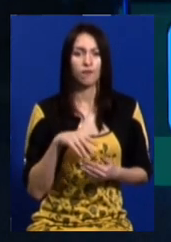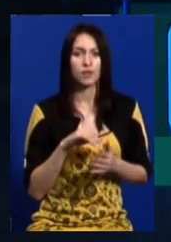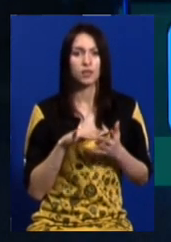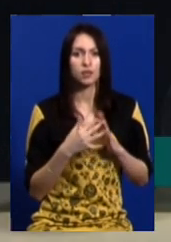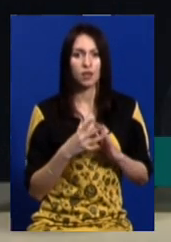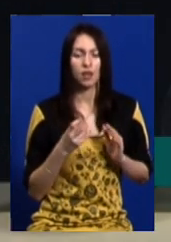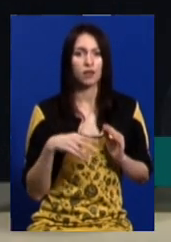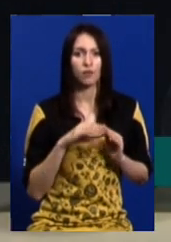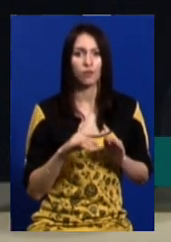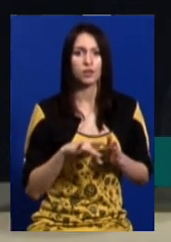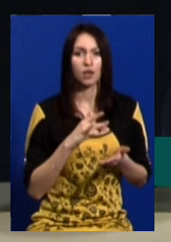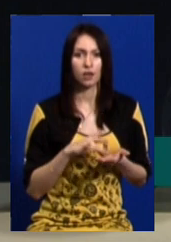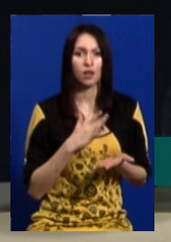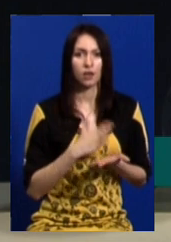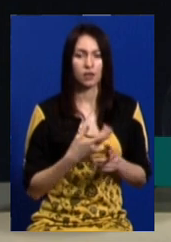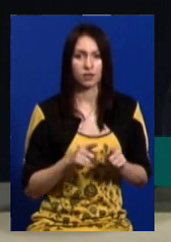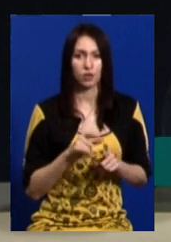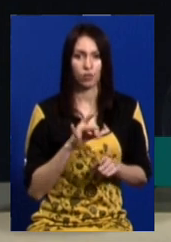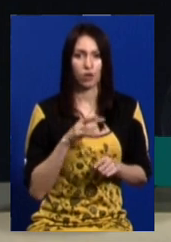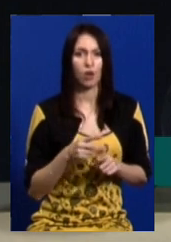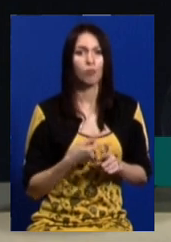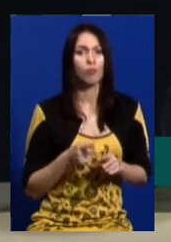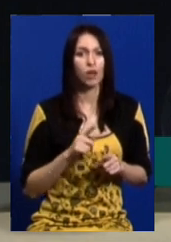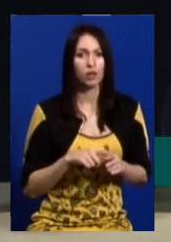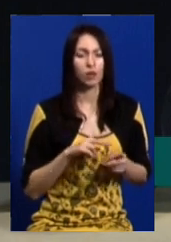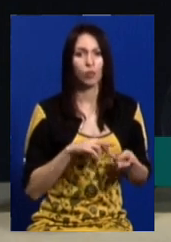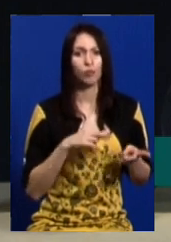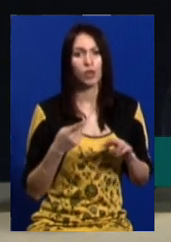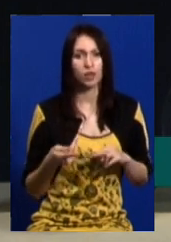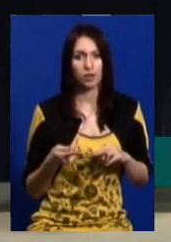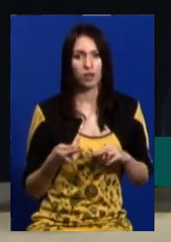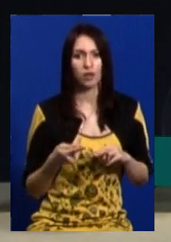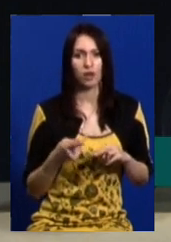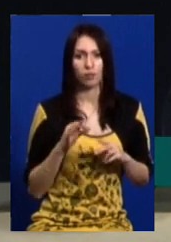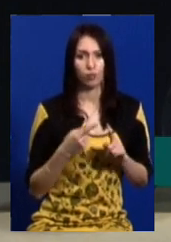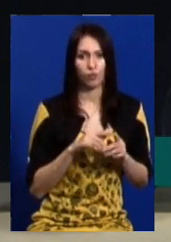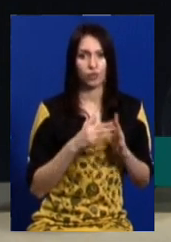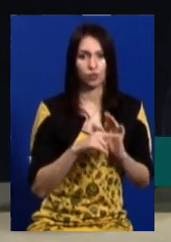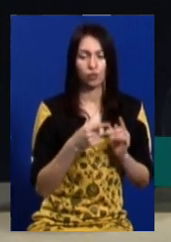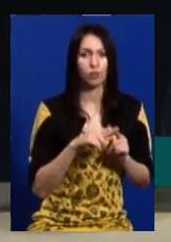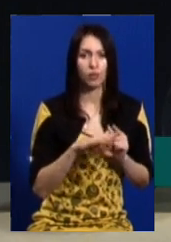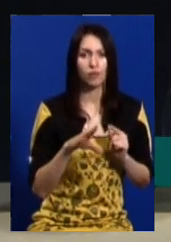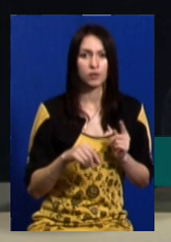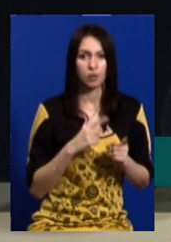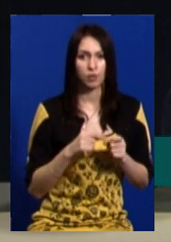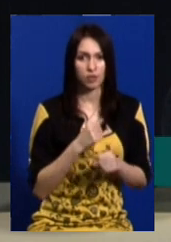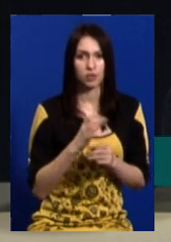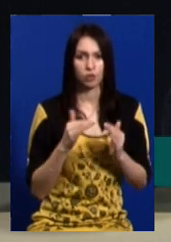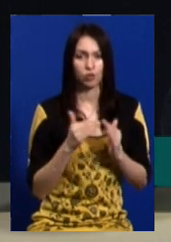всіх містах є типові храми. Тому переїхати по тих дальніх селах, це всі перероблені з